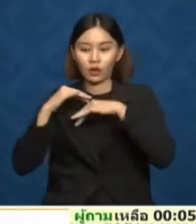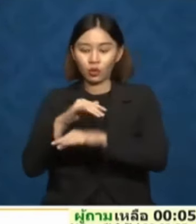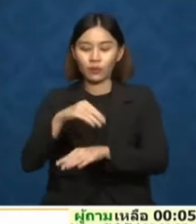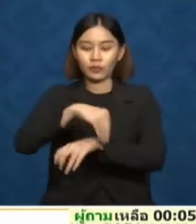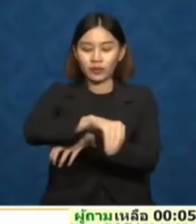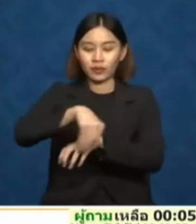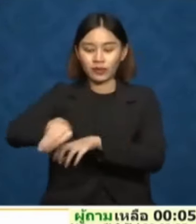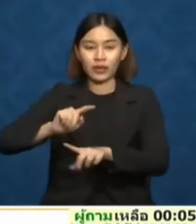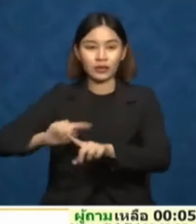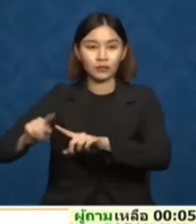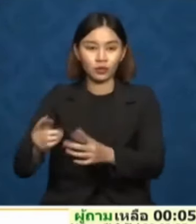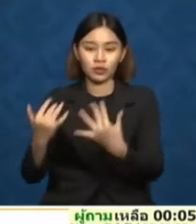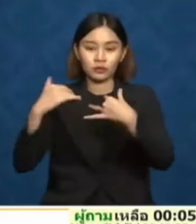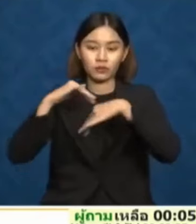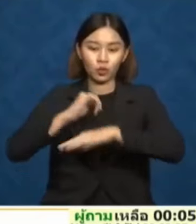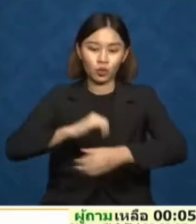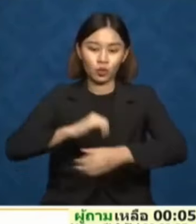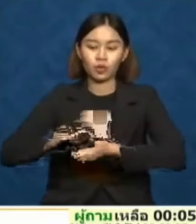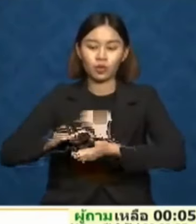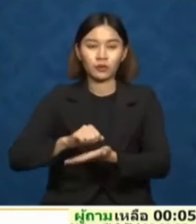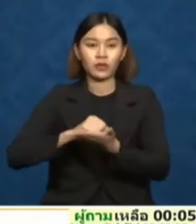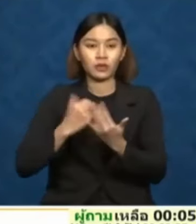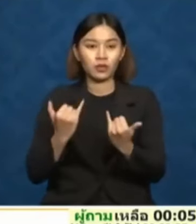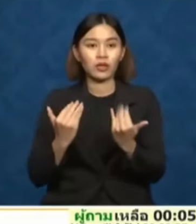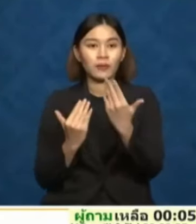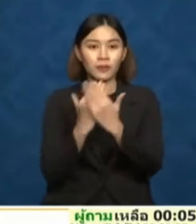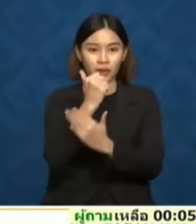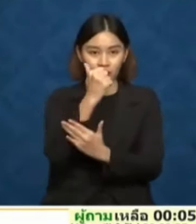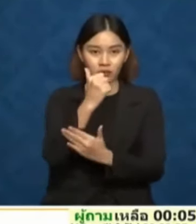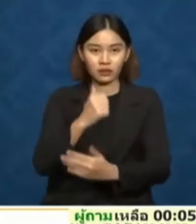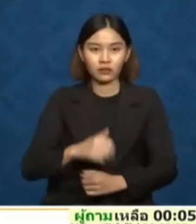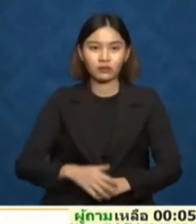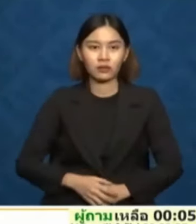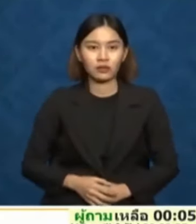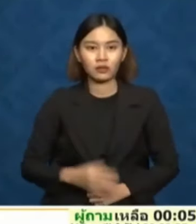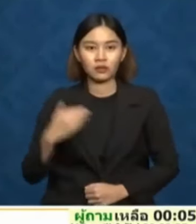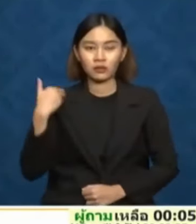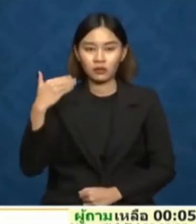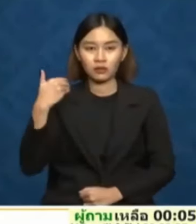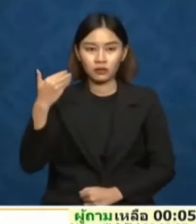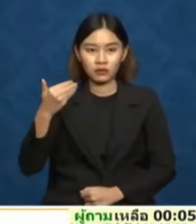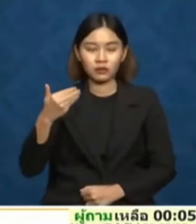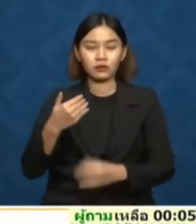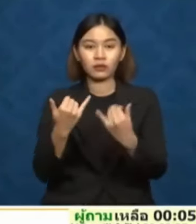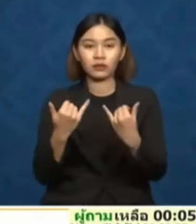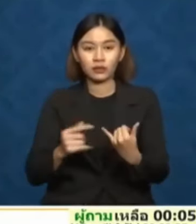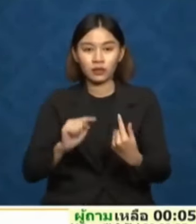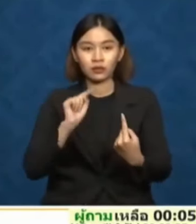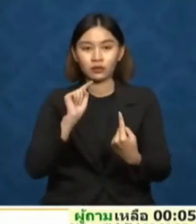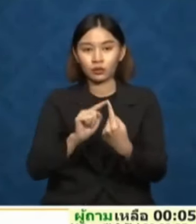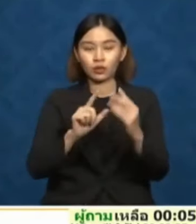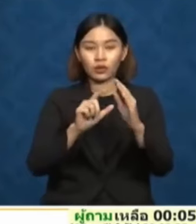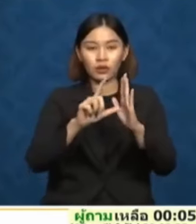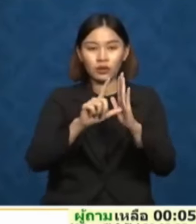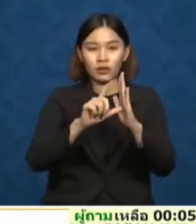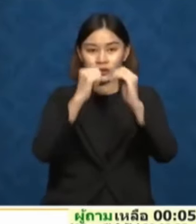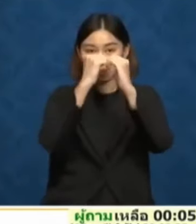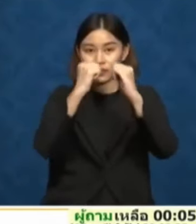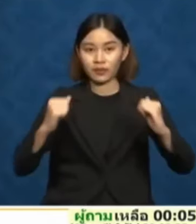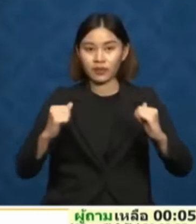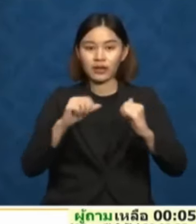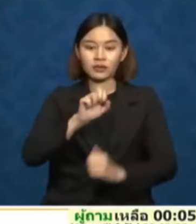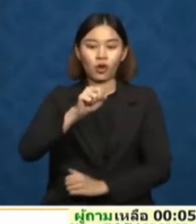เครือข่ายที่จะมาจัดบริการผ่านเรียบร้อยครับผ่านเรียบร้อยหลังจากนี้ก็ส่วนของสำนักงานเลขา